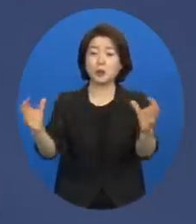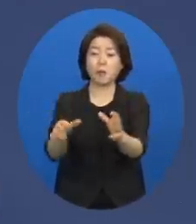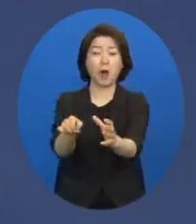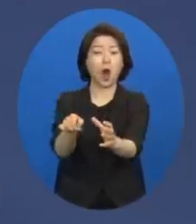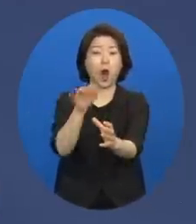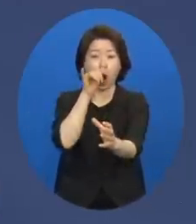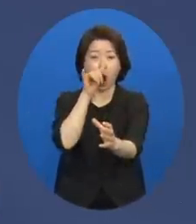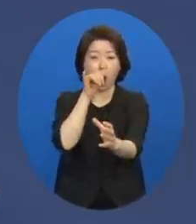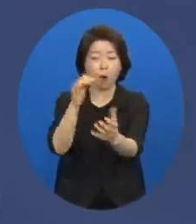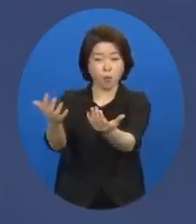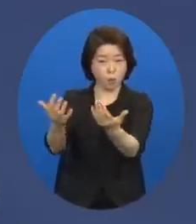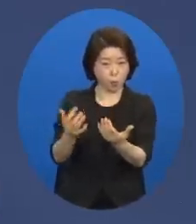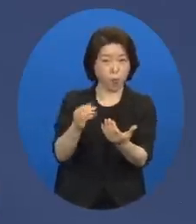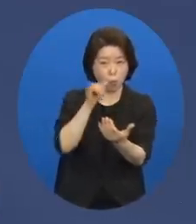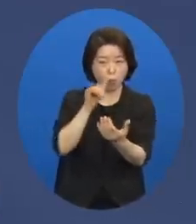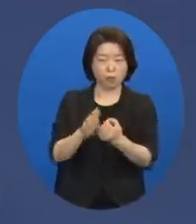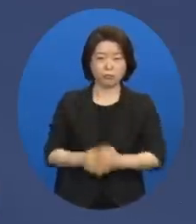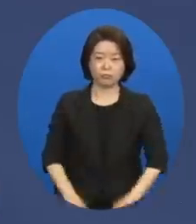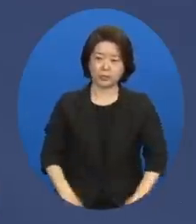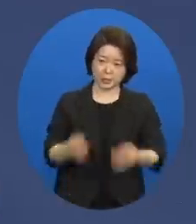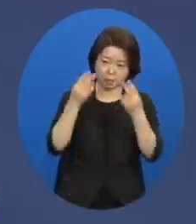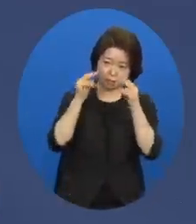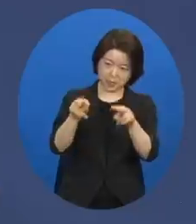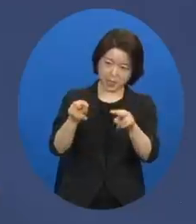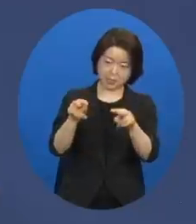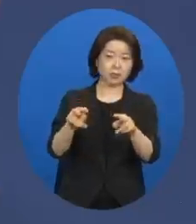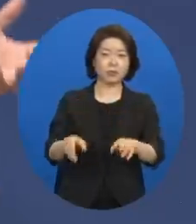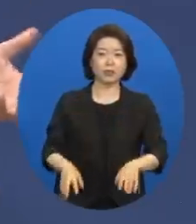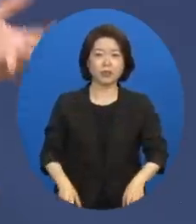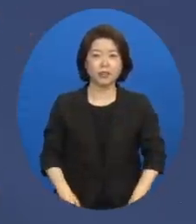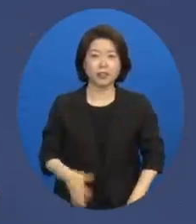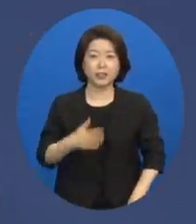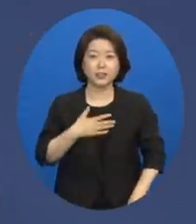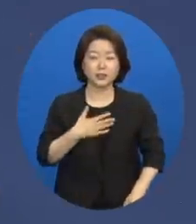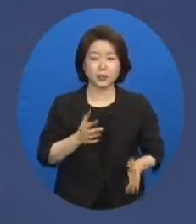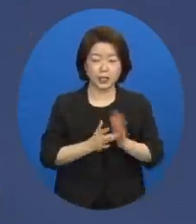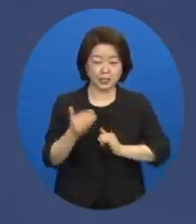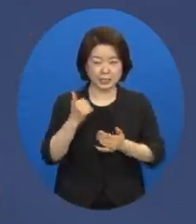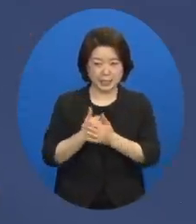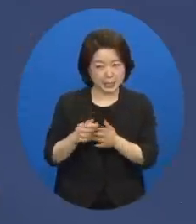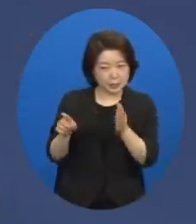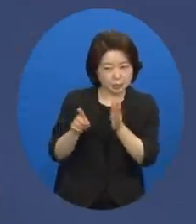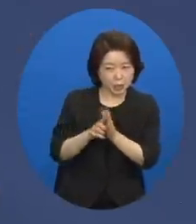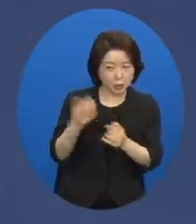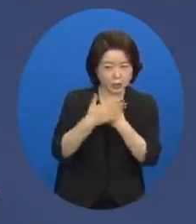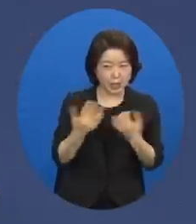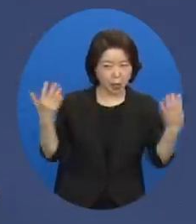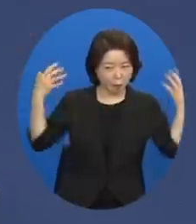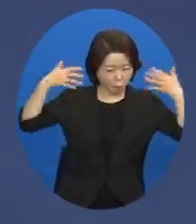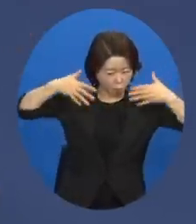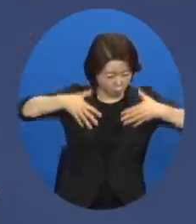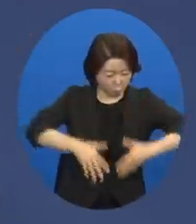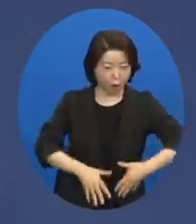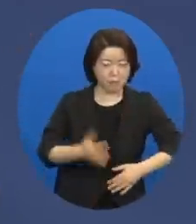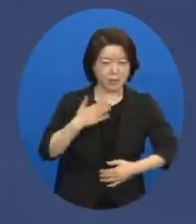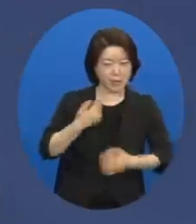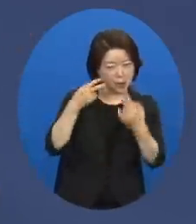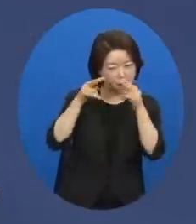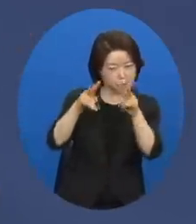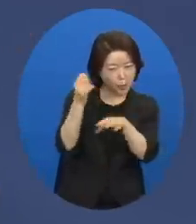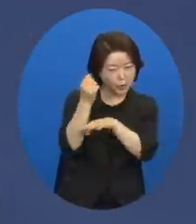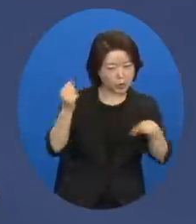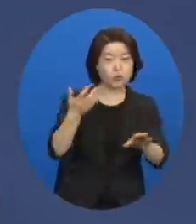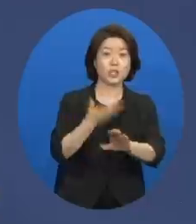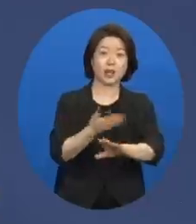이제 나왔는데요. 그냥 딱 보는 순간 전 이제 예수님 묻고 은혜를 받고 확 받고 나면 그 다음에 제 보는 관점이